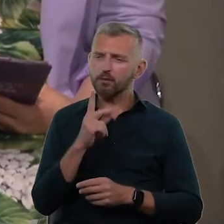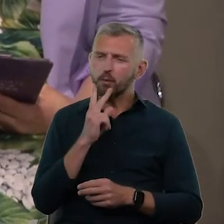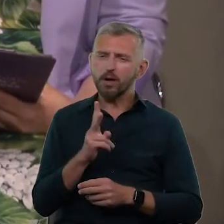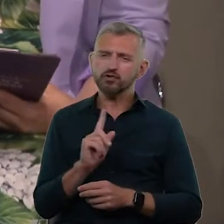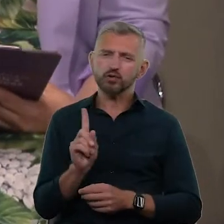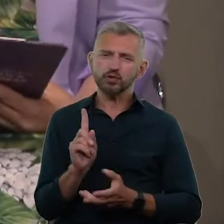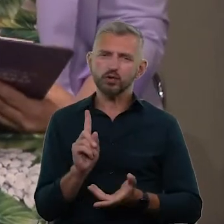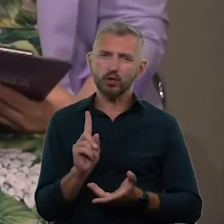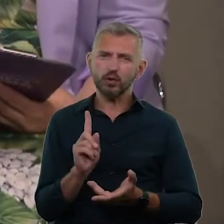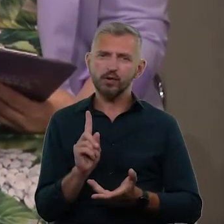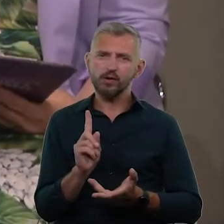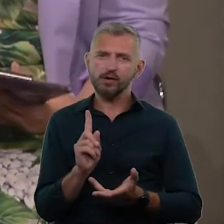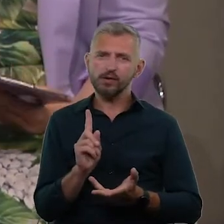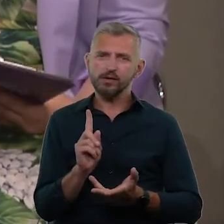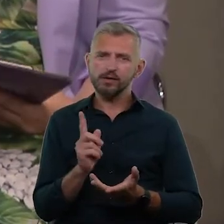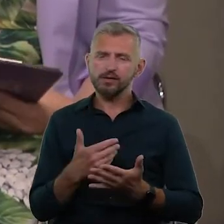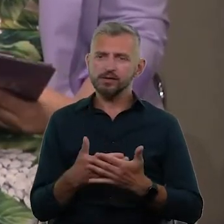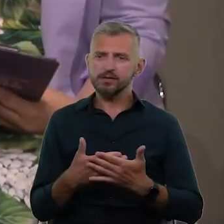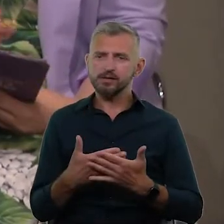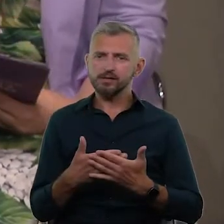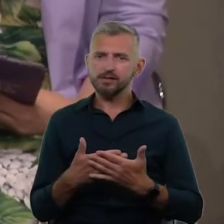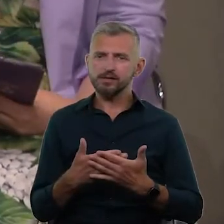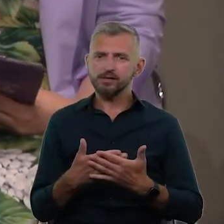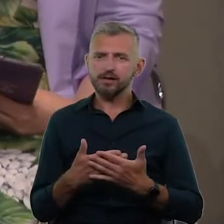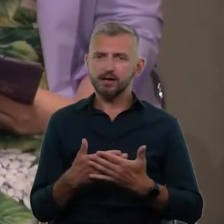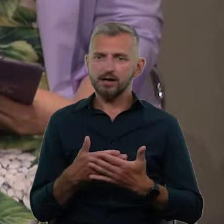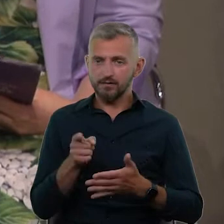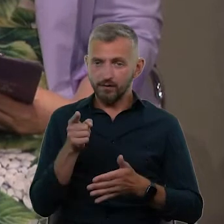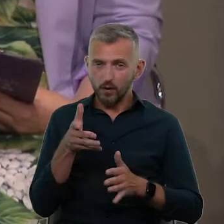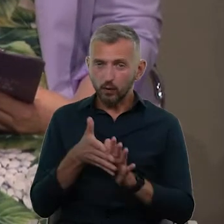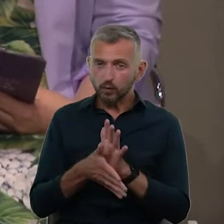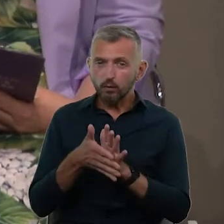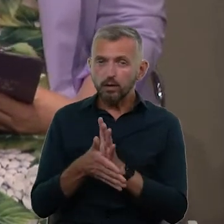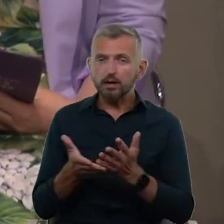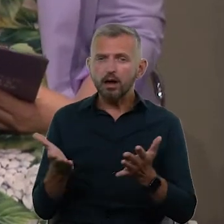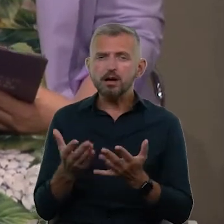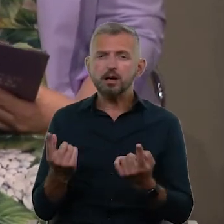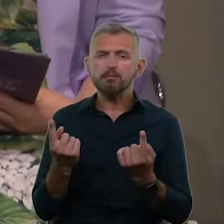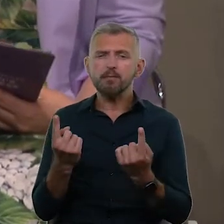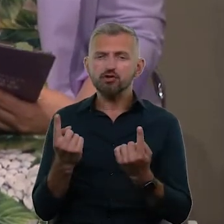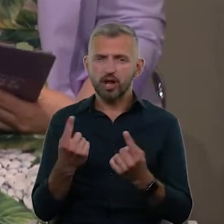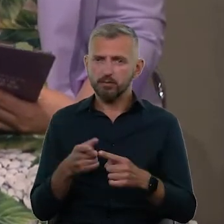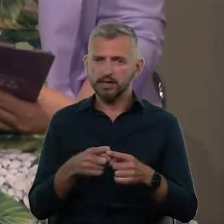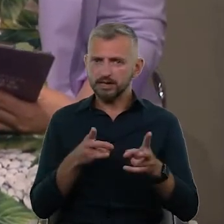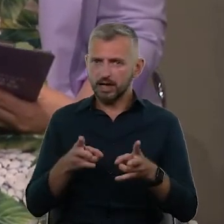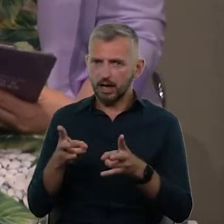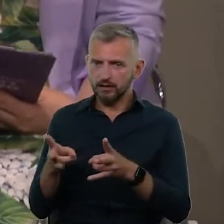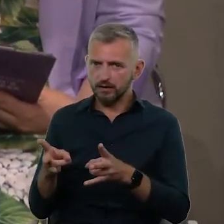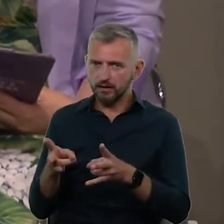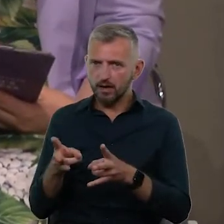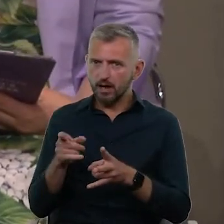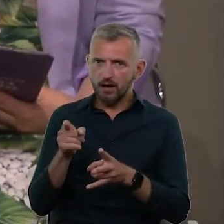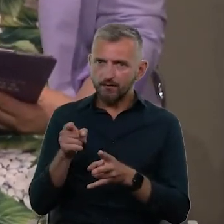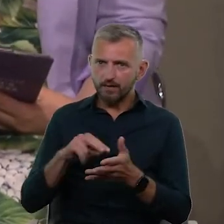що, скажімо так, чи ви розумієте, який масштаб цих трагедій, да, і чи ви